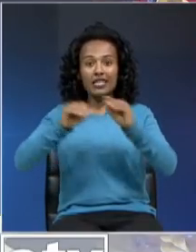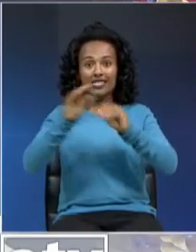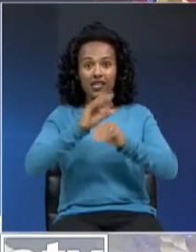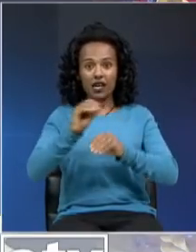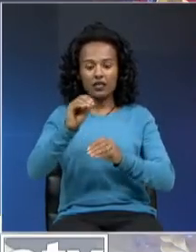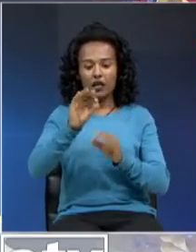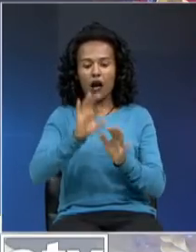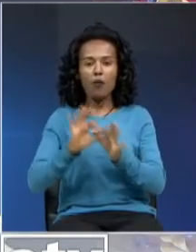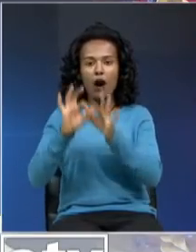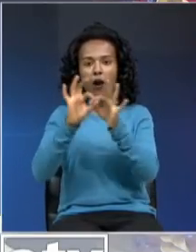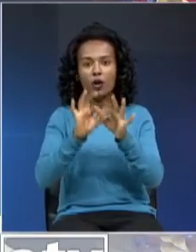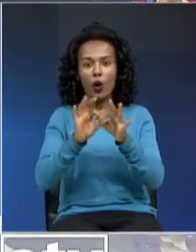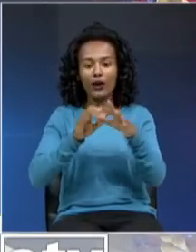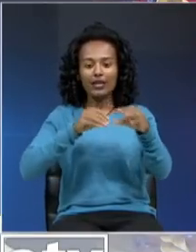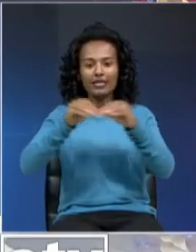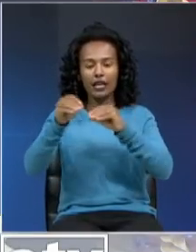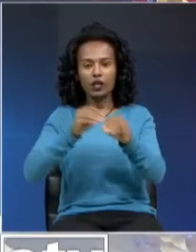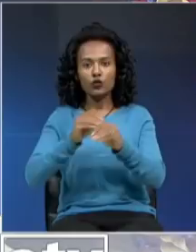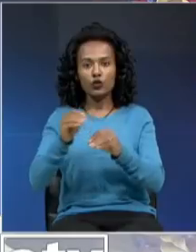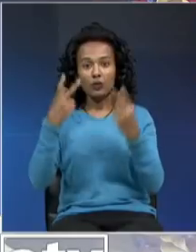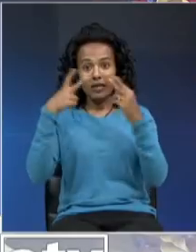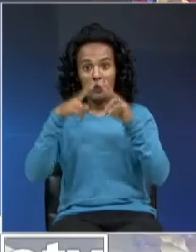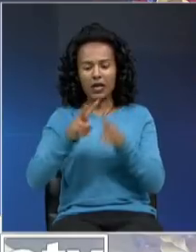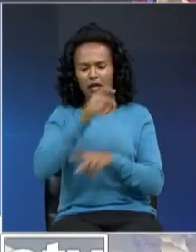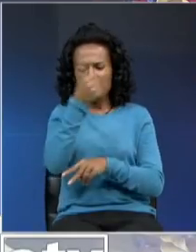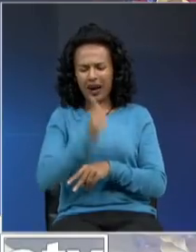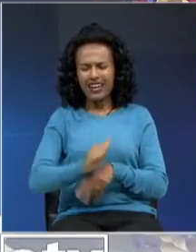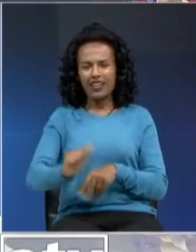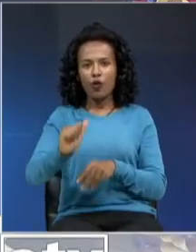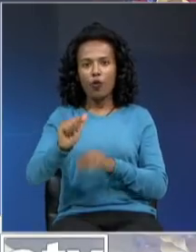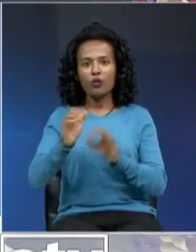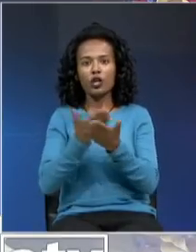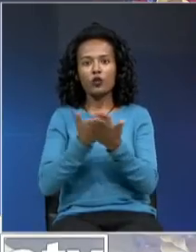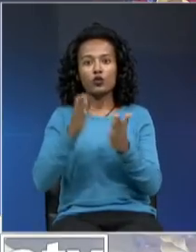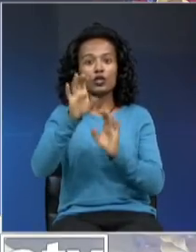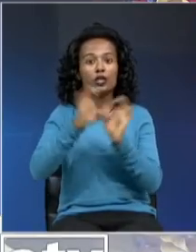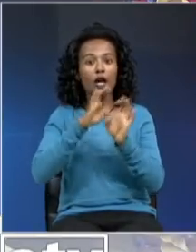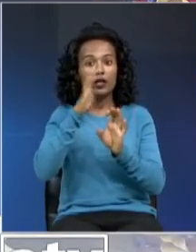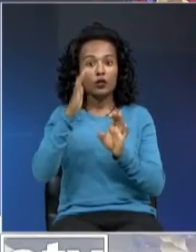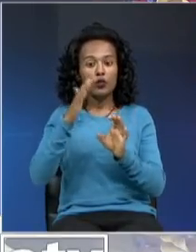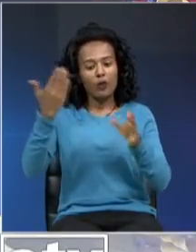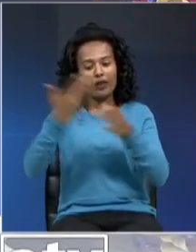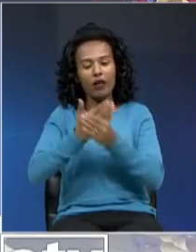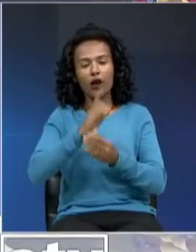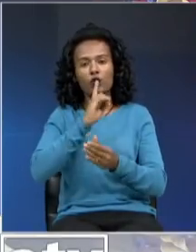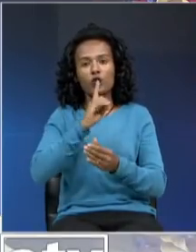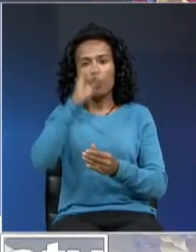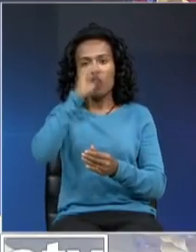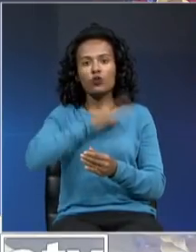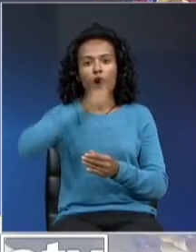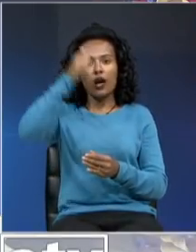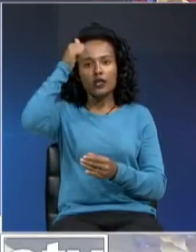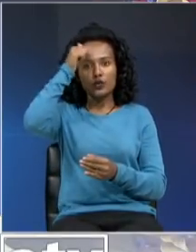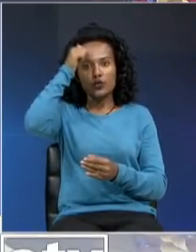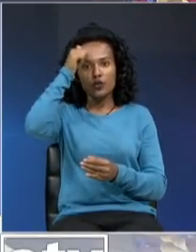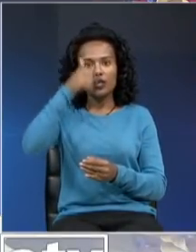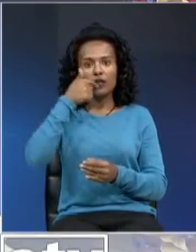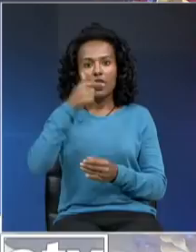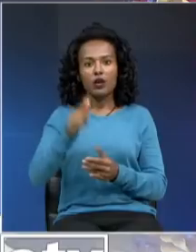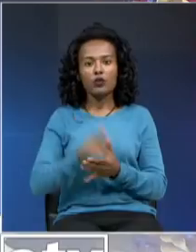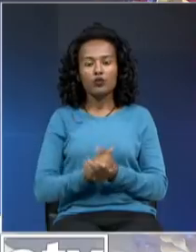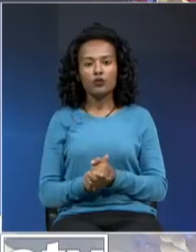እንቅስቃሴና ማህበራዊ ክንውኖችን በተመለከተ ማንኛውም ክንውኖች እንዳይካሄዱ መታገዱንም ነው አቶ አዲሱ አረጋ ለመገናኛ